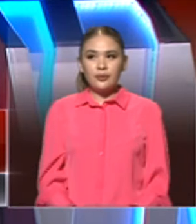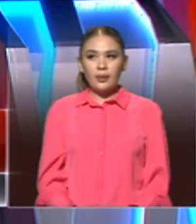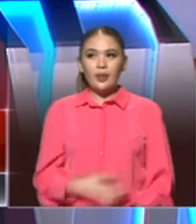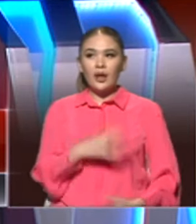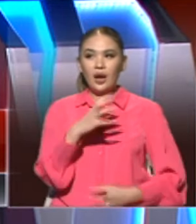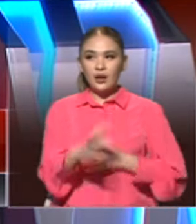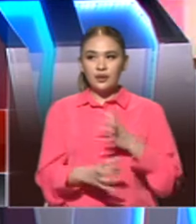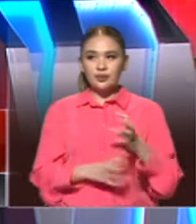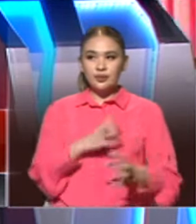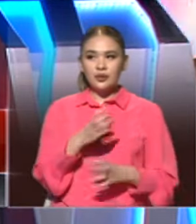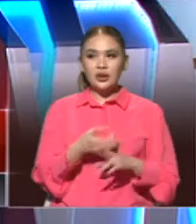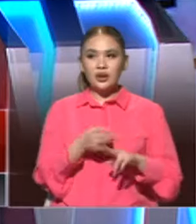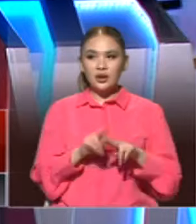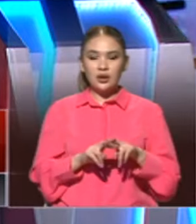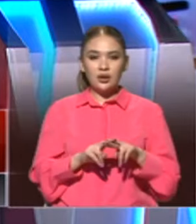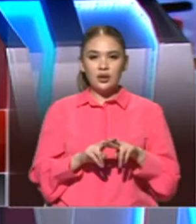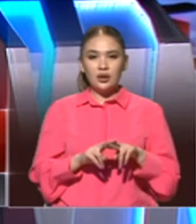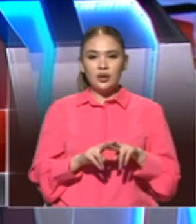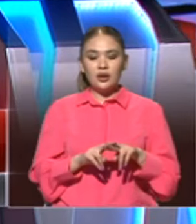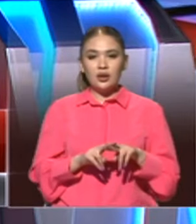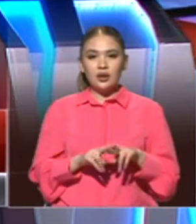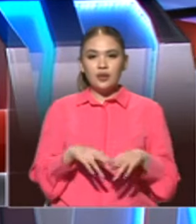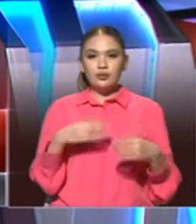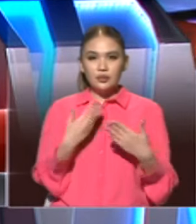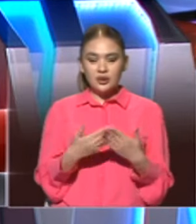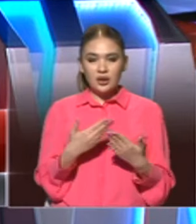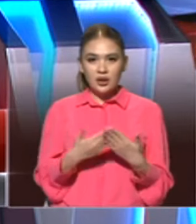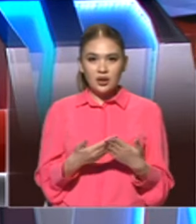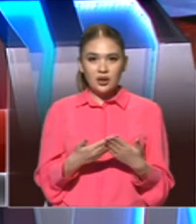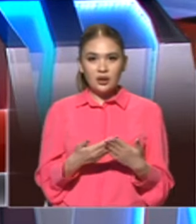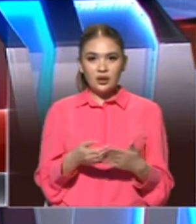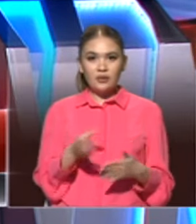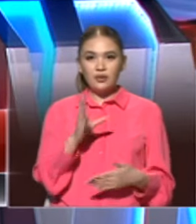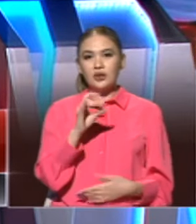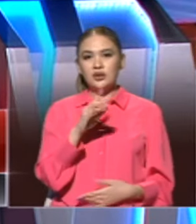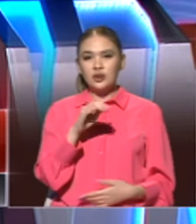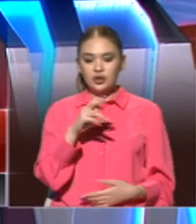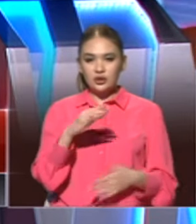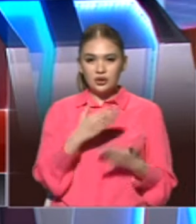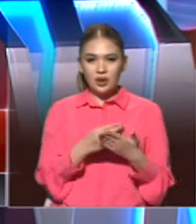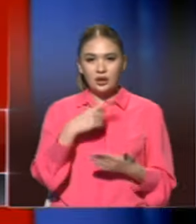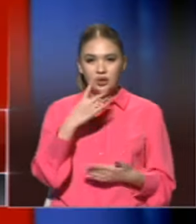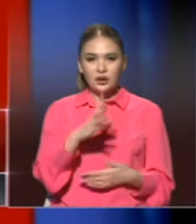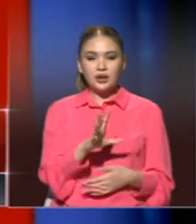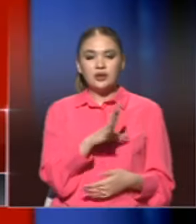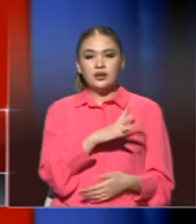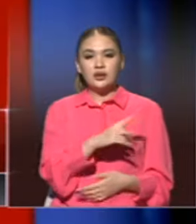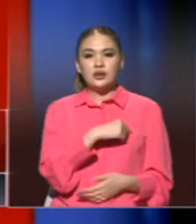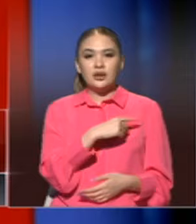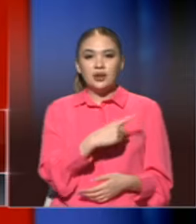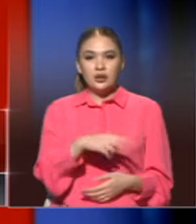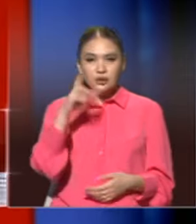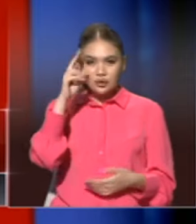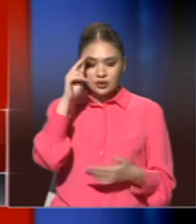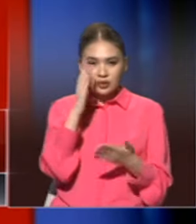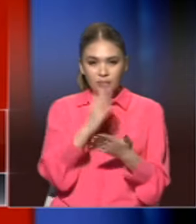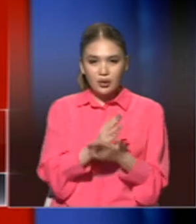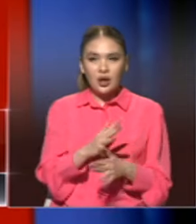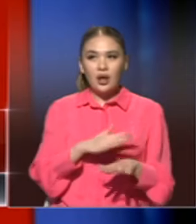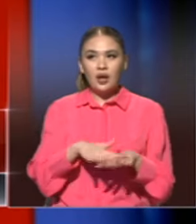әлемдік жаңағы мысалы SAT-ді айтатын болсақ, бұл жерде сертификаттың мерзімдері бар. Мысалы, халықаралық